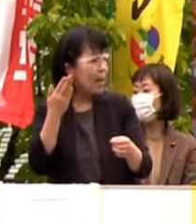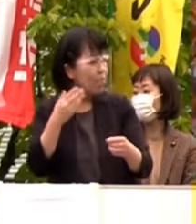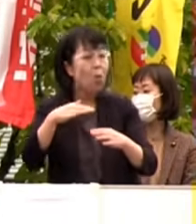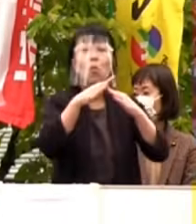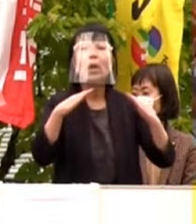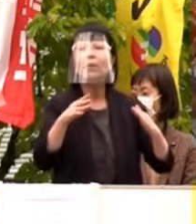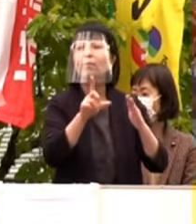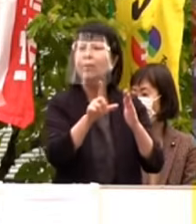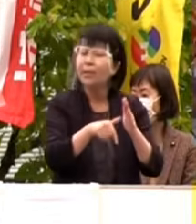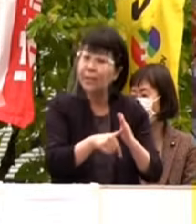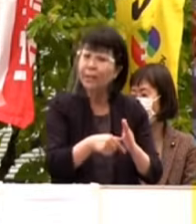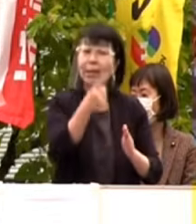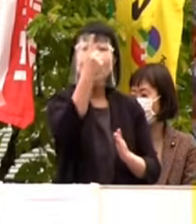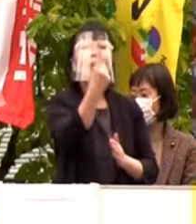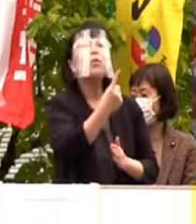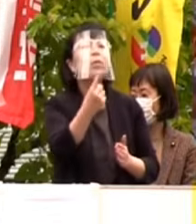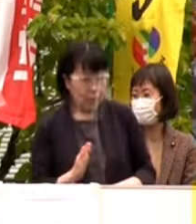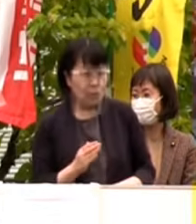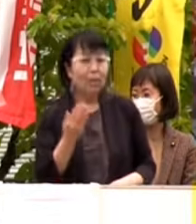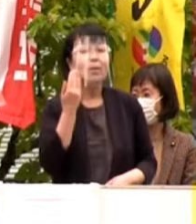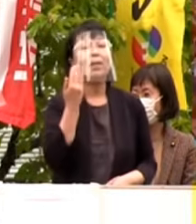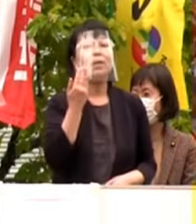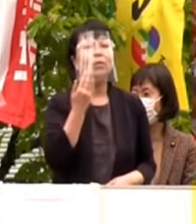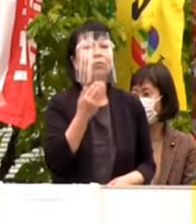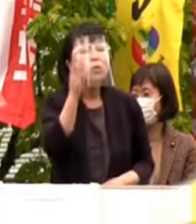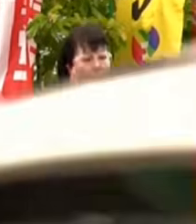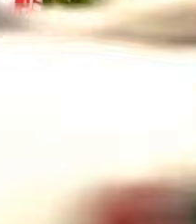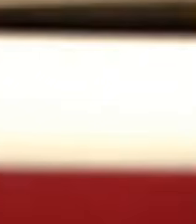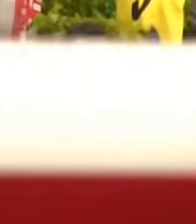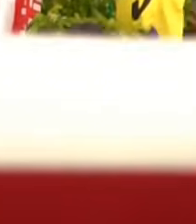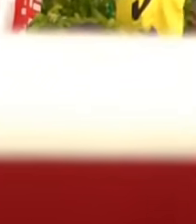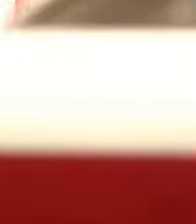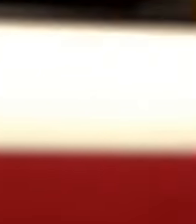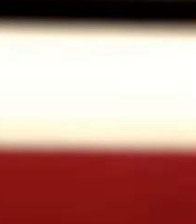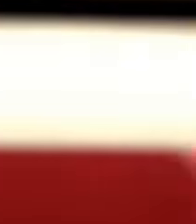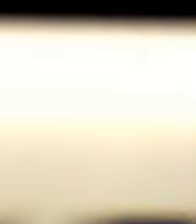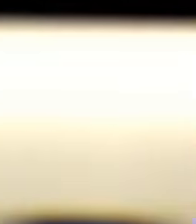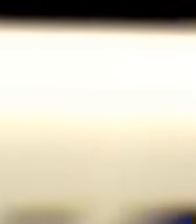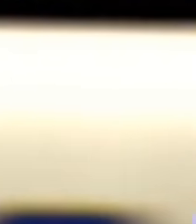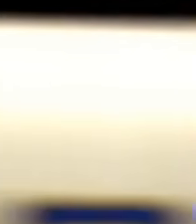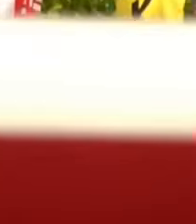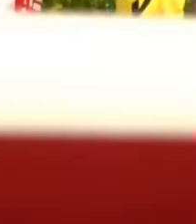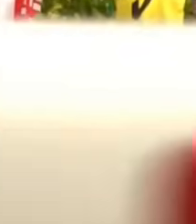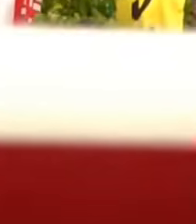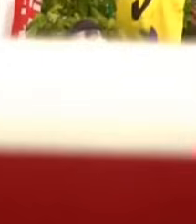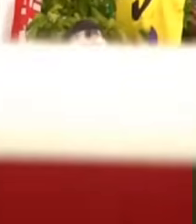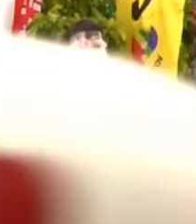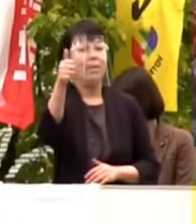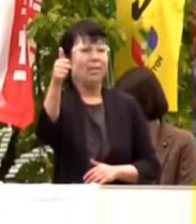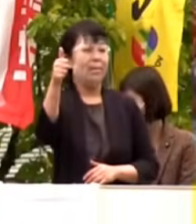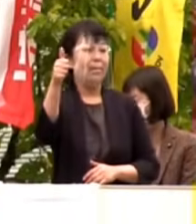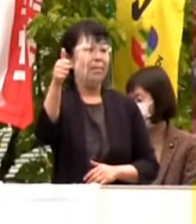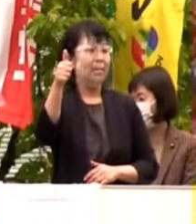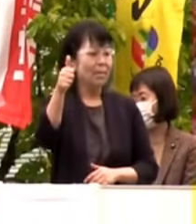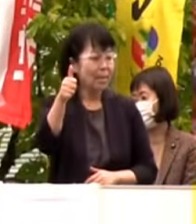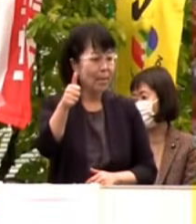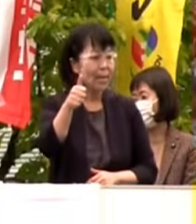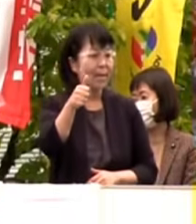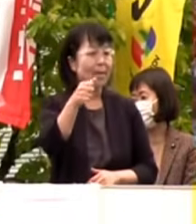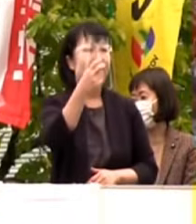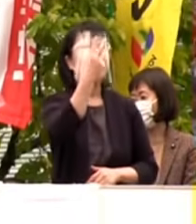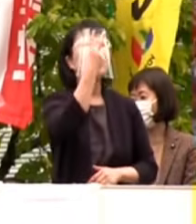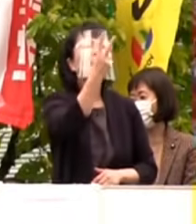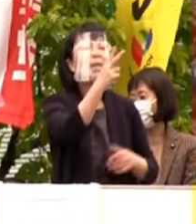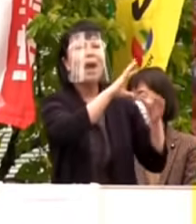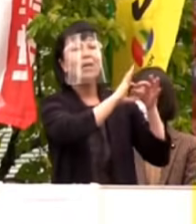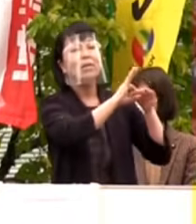会で一人だけ手を挙げなかったのが当時の総理大臣だった安倍さんでした。皆さん、2回続けて